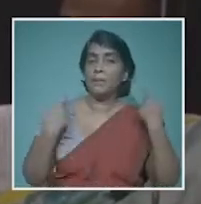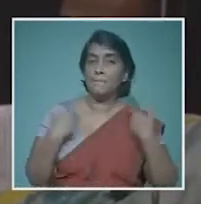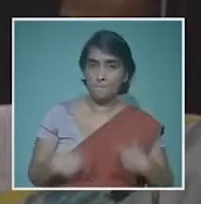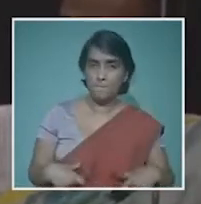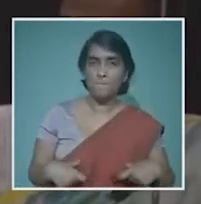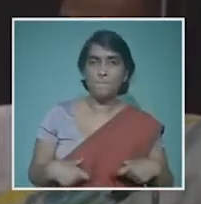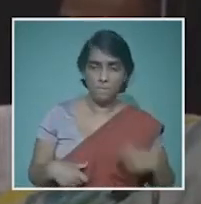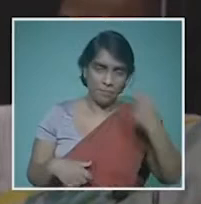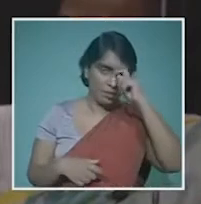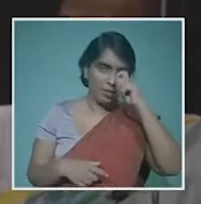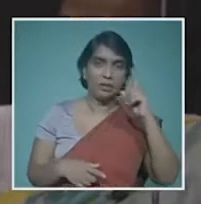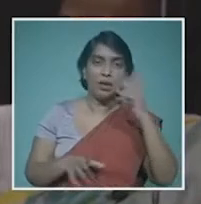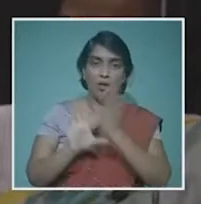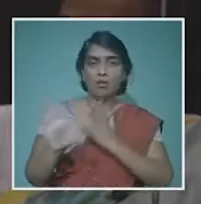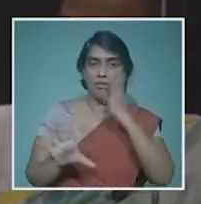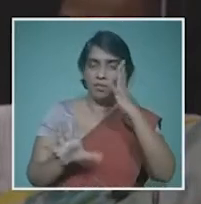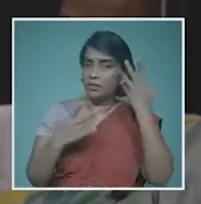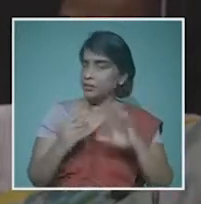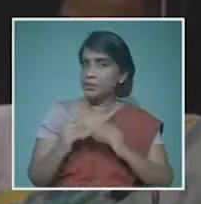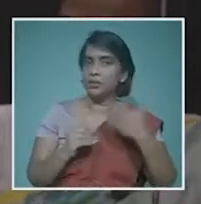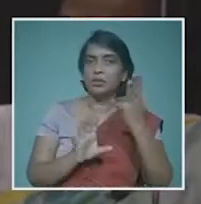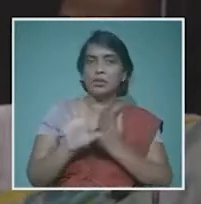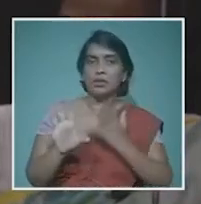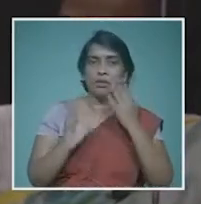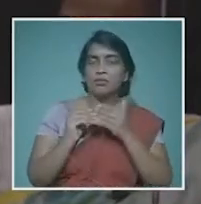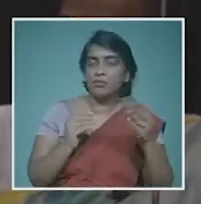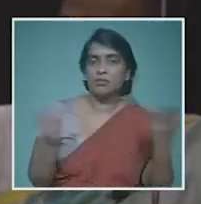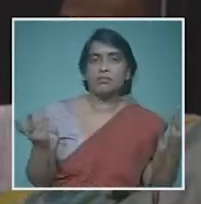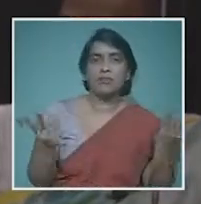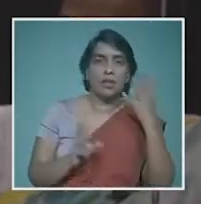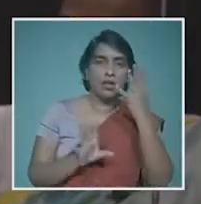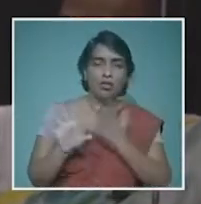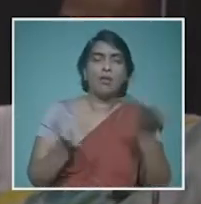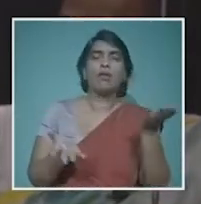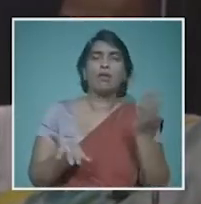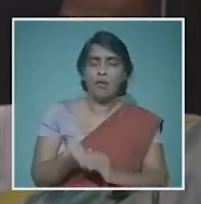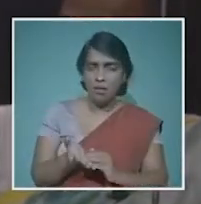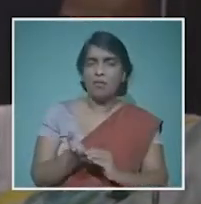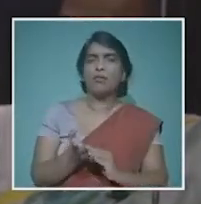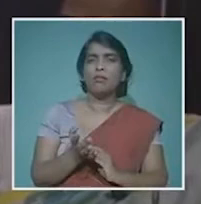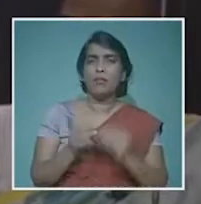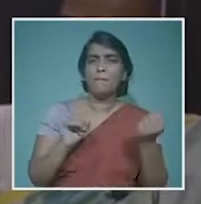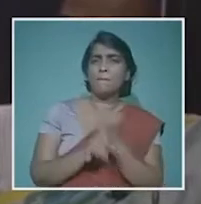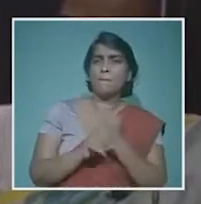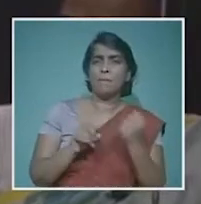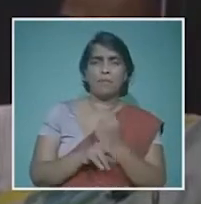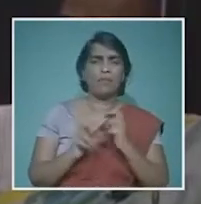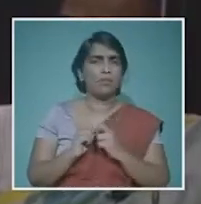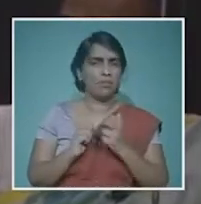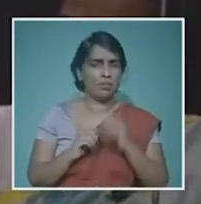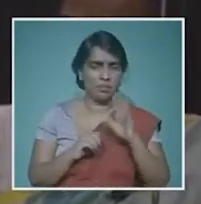රාජපක්ෂ මහත්තයා. පළවෙනි පහ ගියා. දෙවනි පහ යන දුන්නේ නැහැ. දෙවනි පහ යනකොට ආපහු මොනවා හරි බලවේග